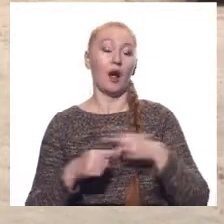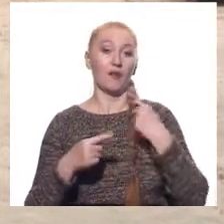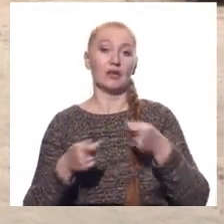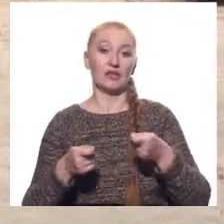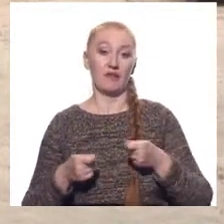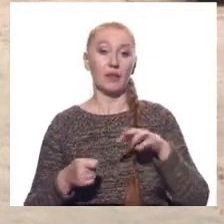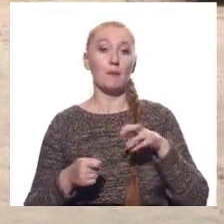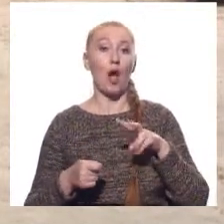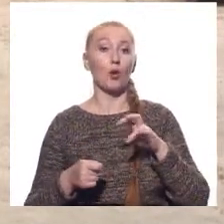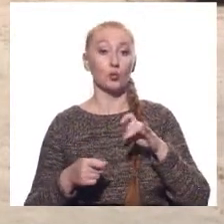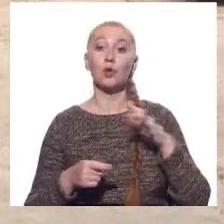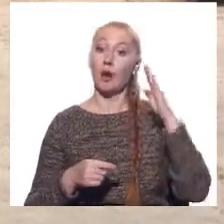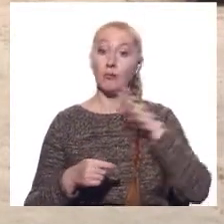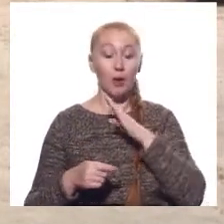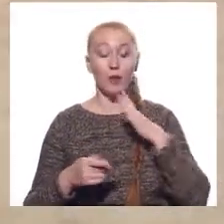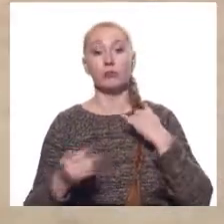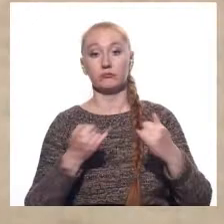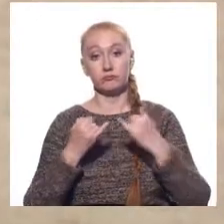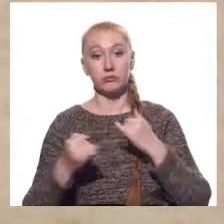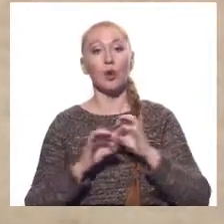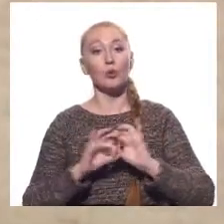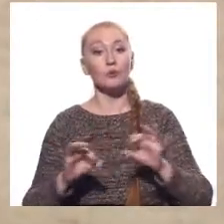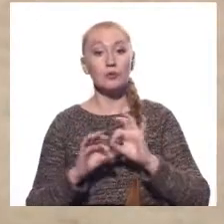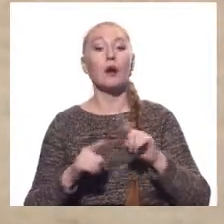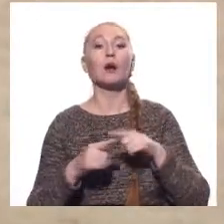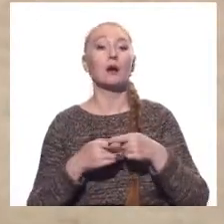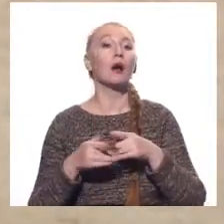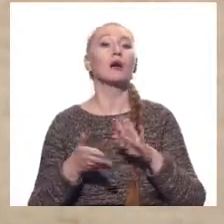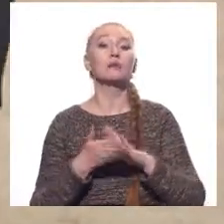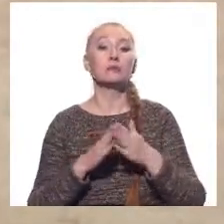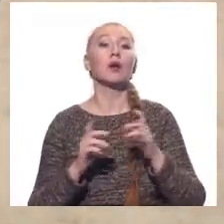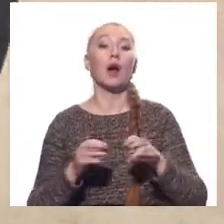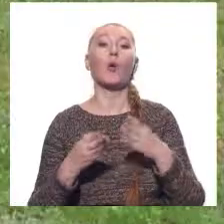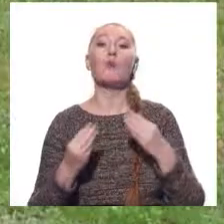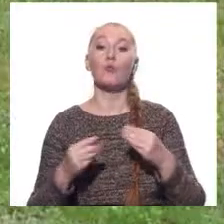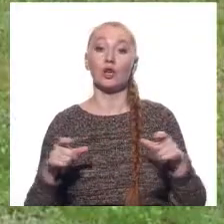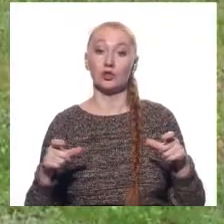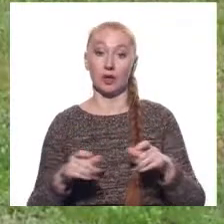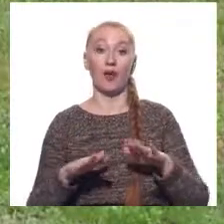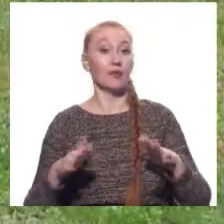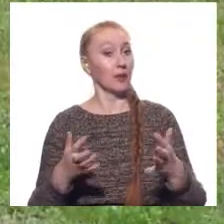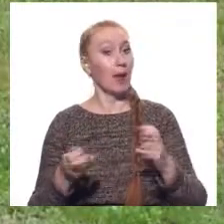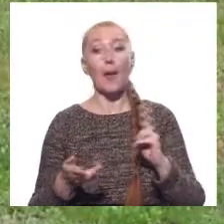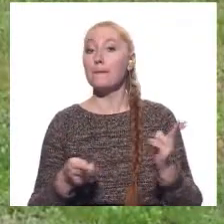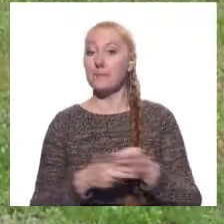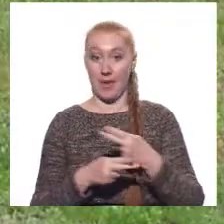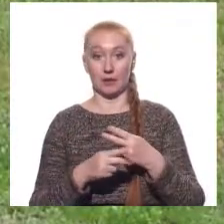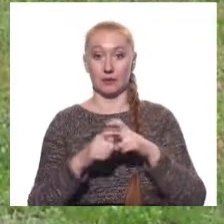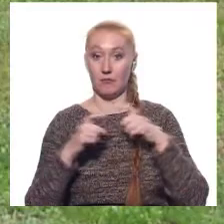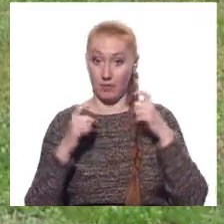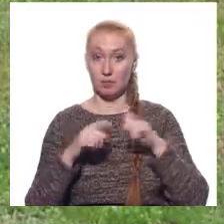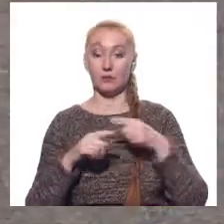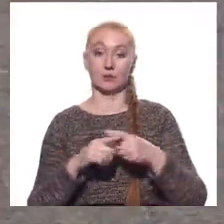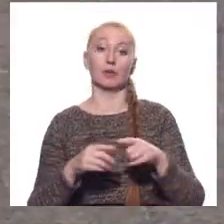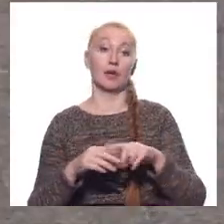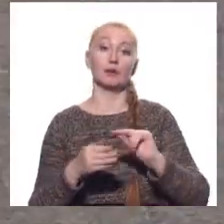З батьками та дітьми заздалегідь провели роз'яснення, як поводитися в умовах пом'якшеного карантину. Дітей приймали без медичних довідок та масок.